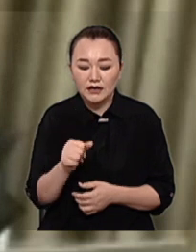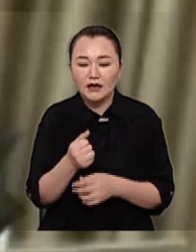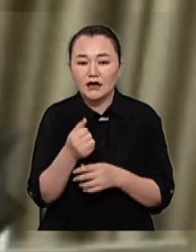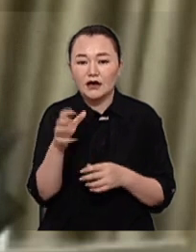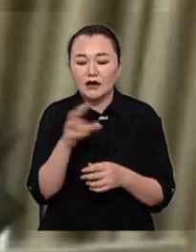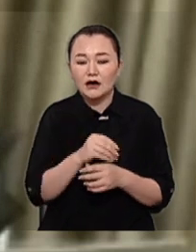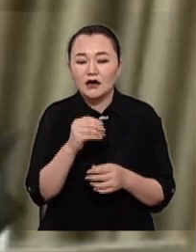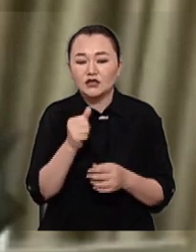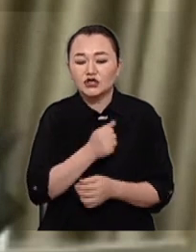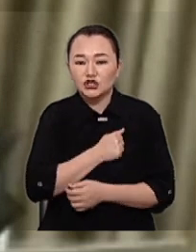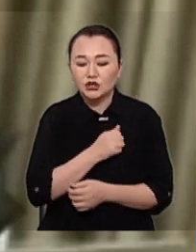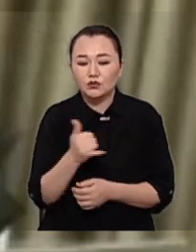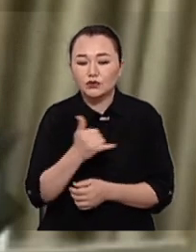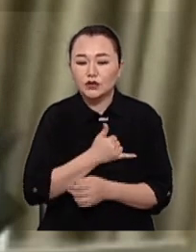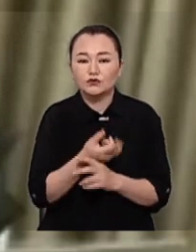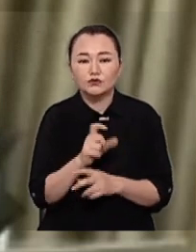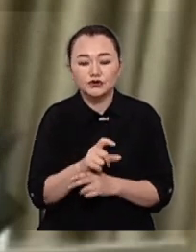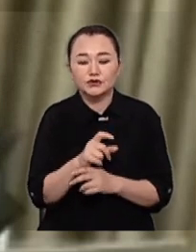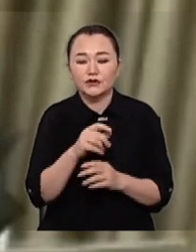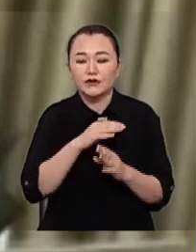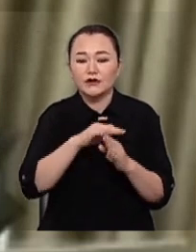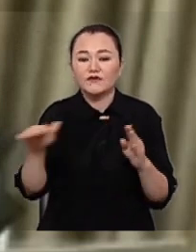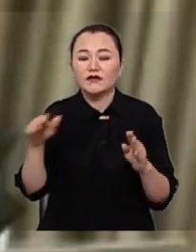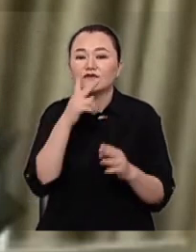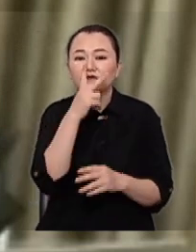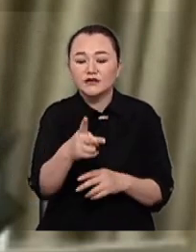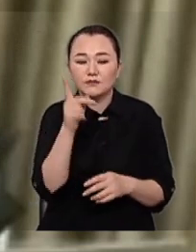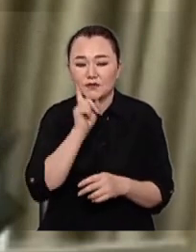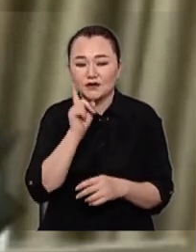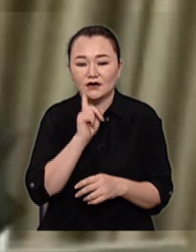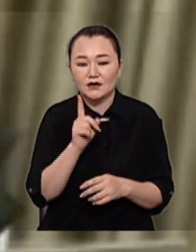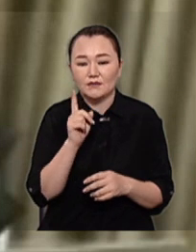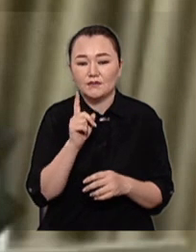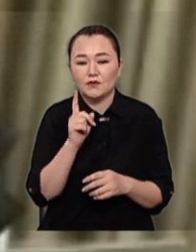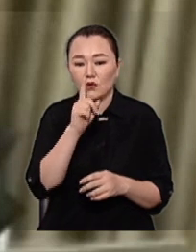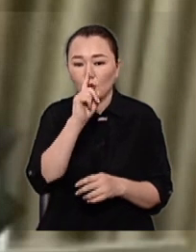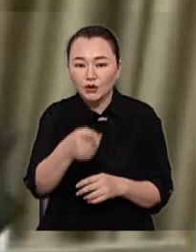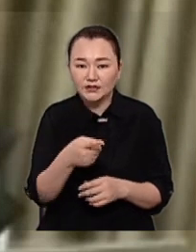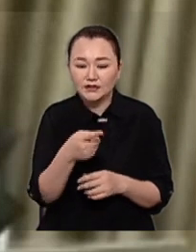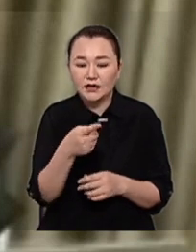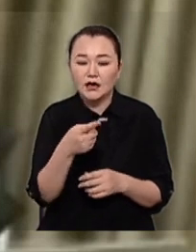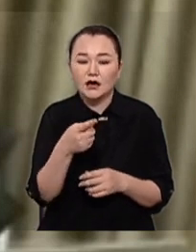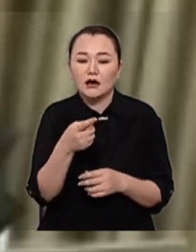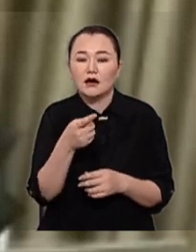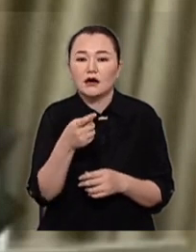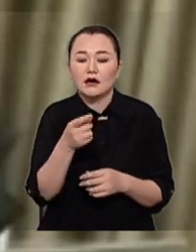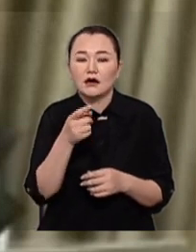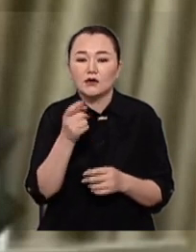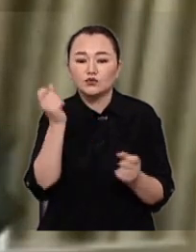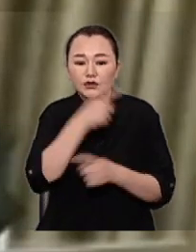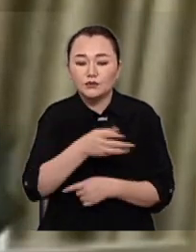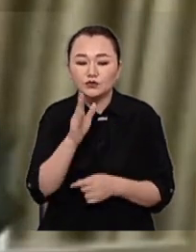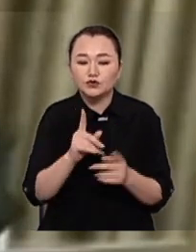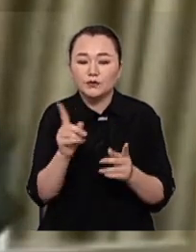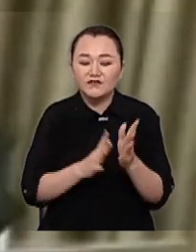Просто, к сожалению, у нас очень горизонт видения, вот пока еще максимум год. Но для того, чтобы вырастить свеклу